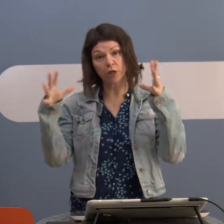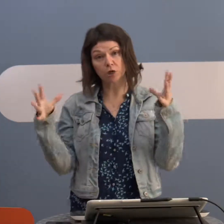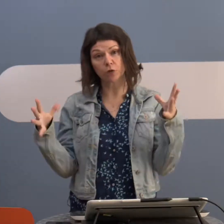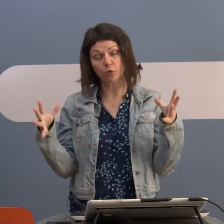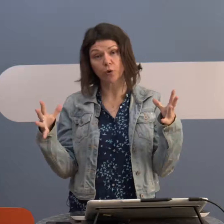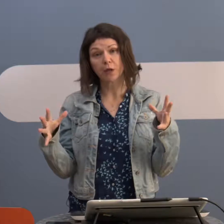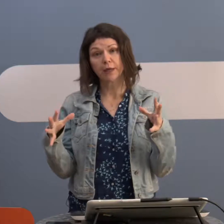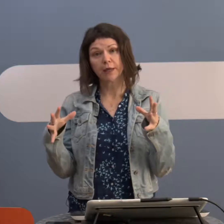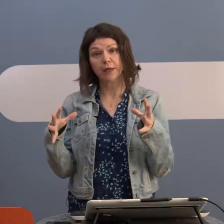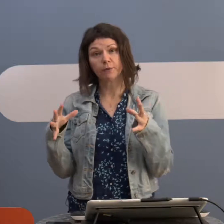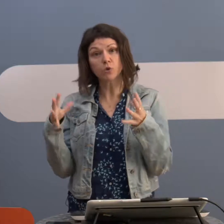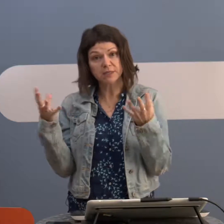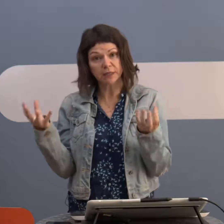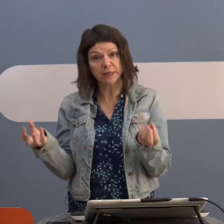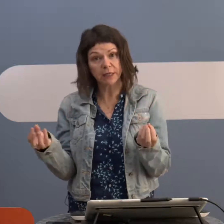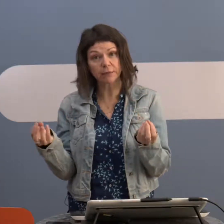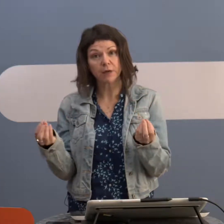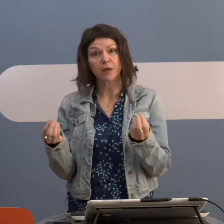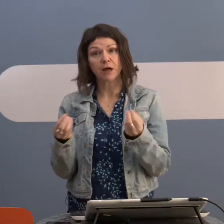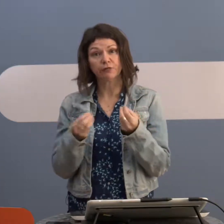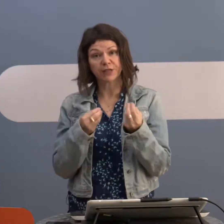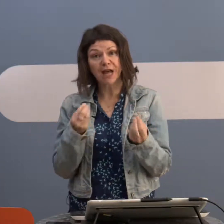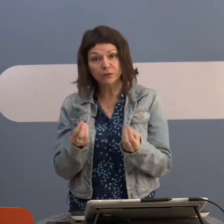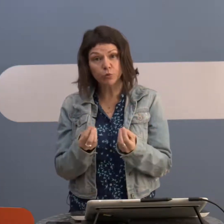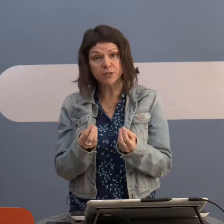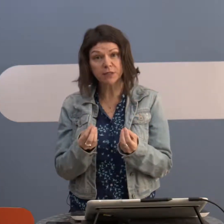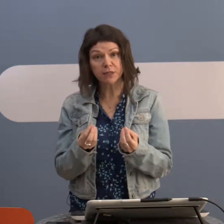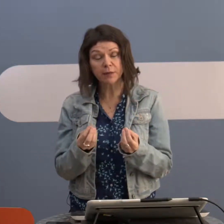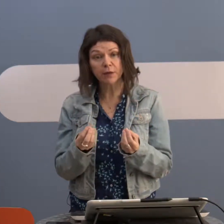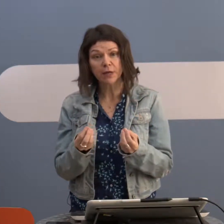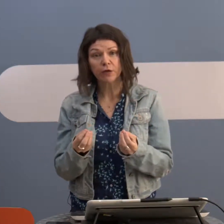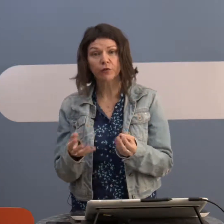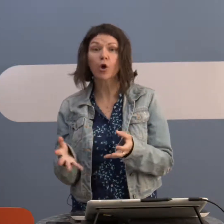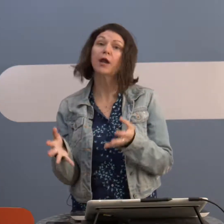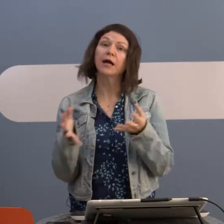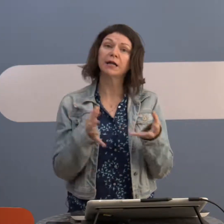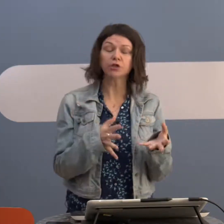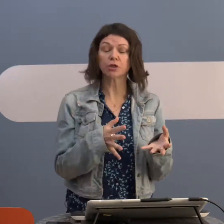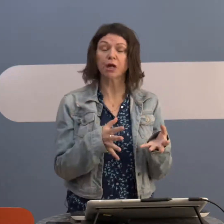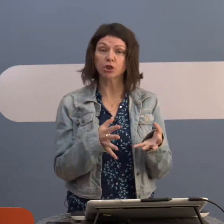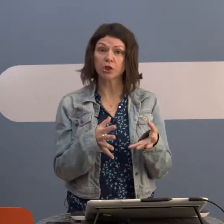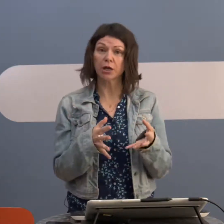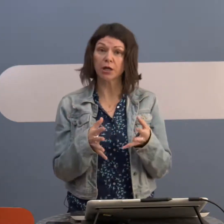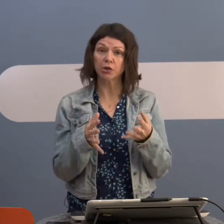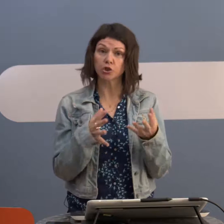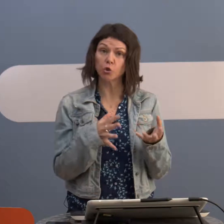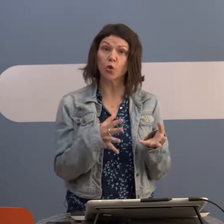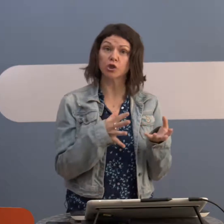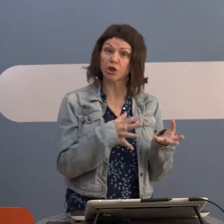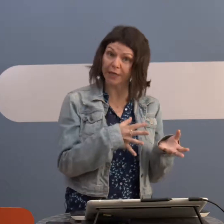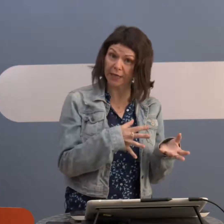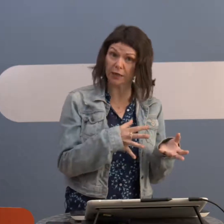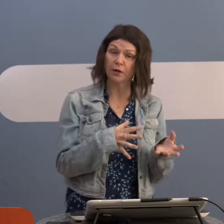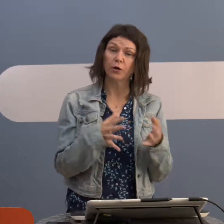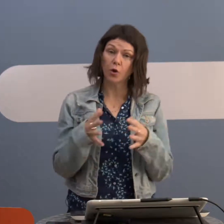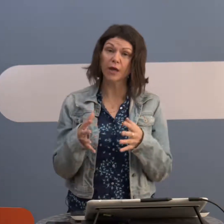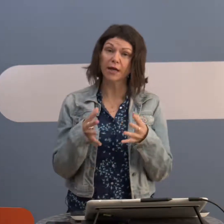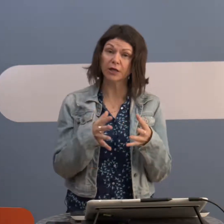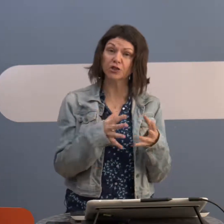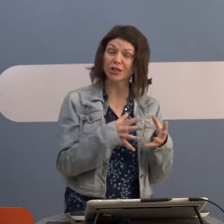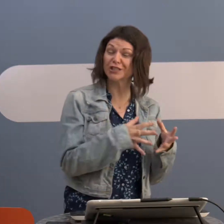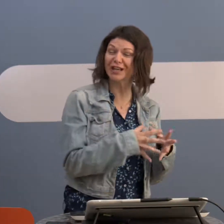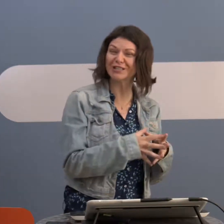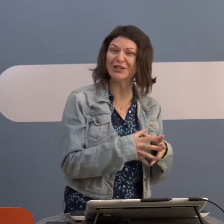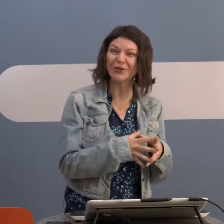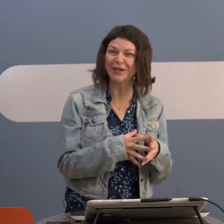שקודם כל יש לנו מושגים, הבנת מושגים, וכל החלק של השיעור השני, כל